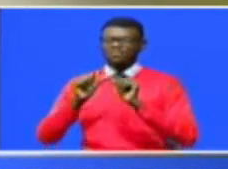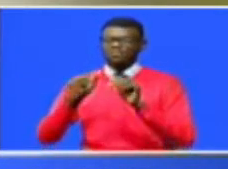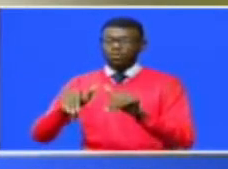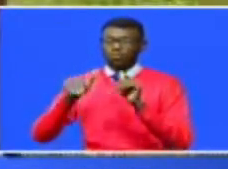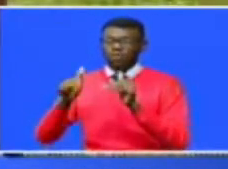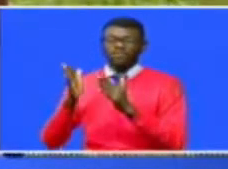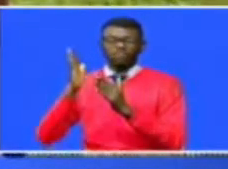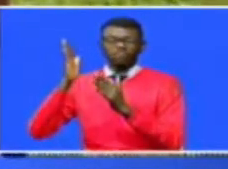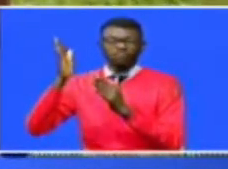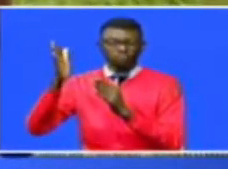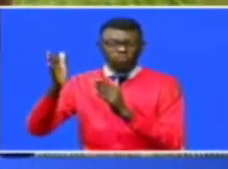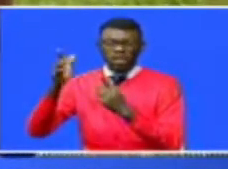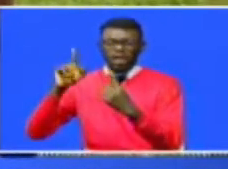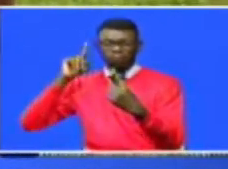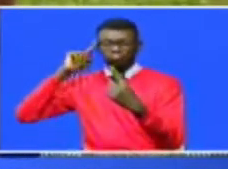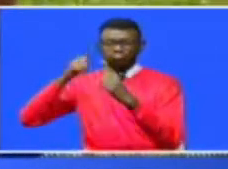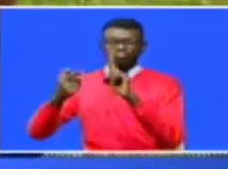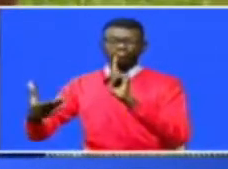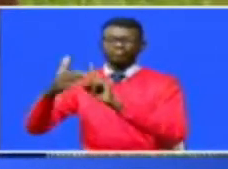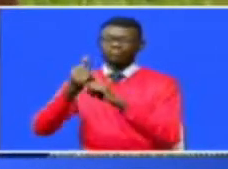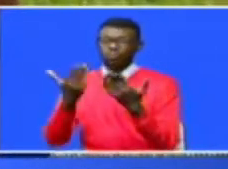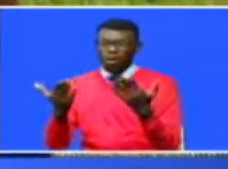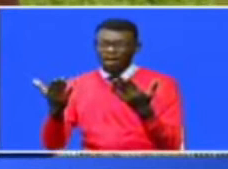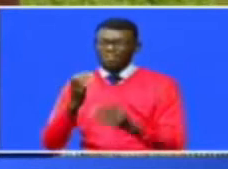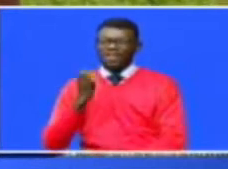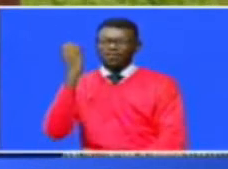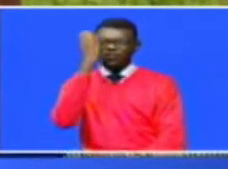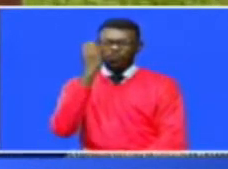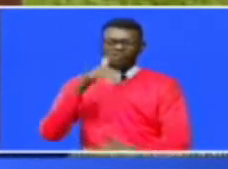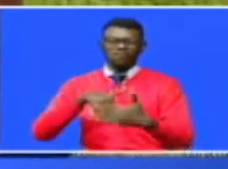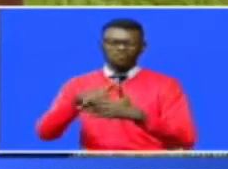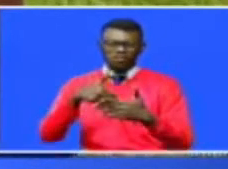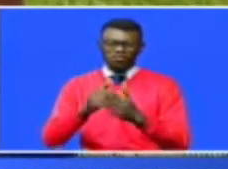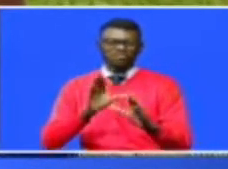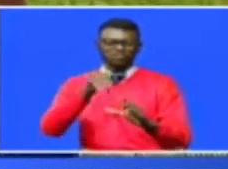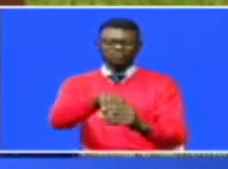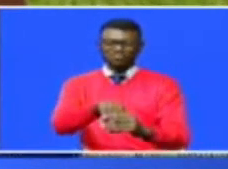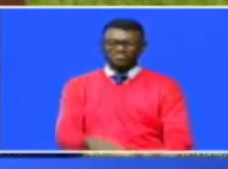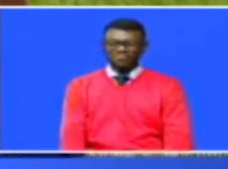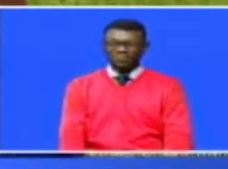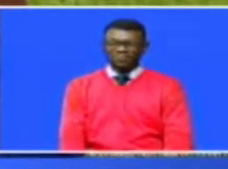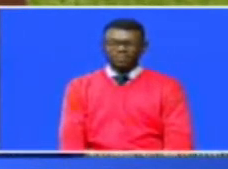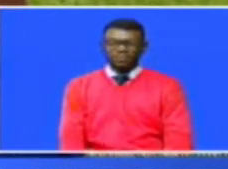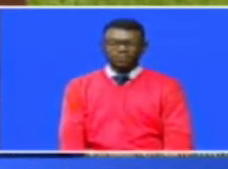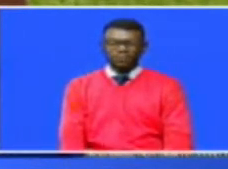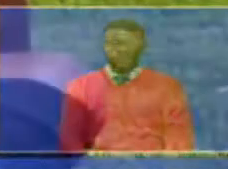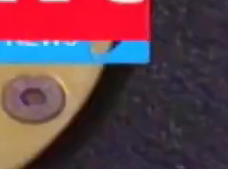atakapotimiza ndoto yake kuchezea soka barani Ulaya. Rutuno Kunyike, KTN Michezo.